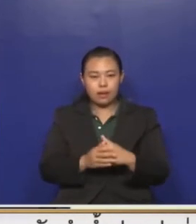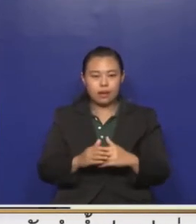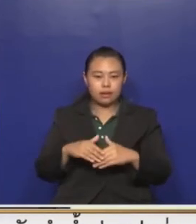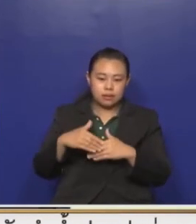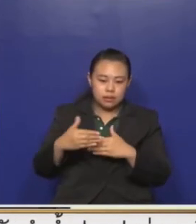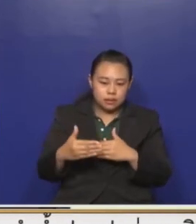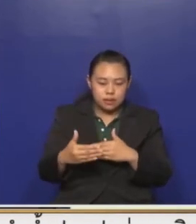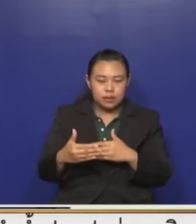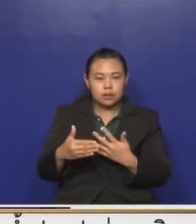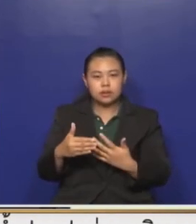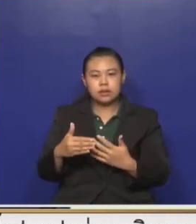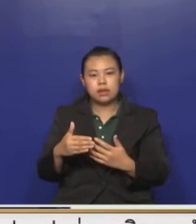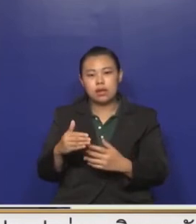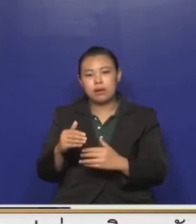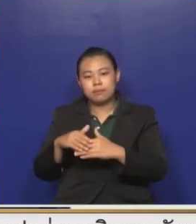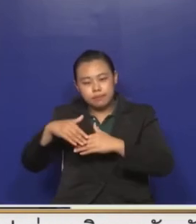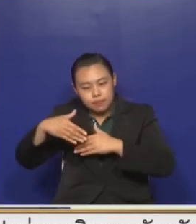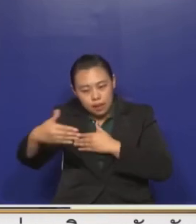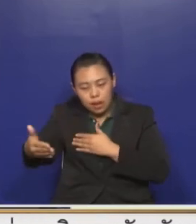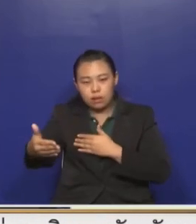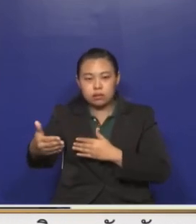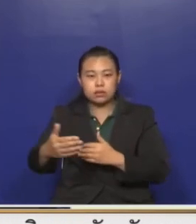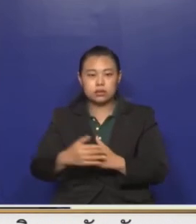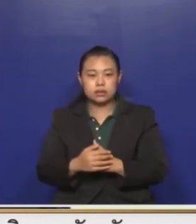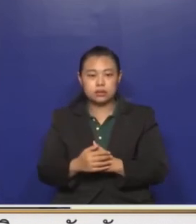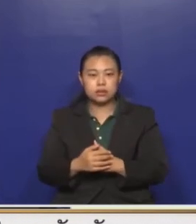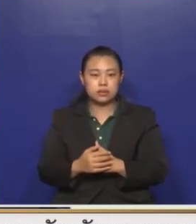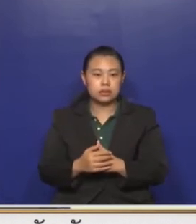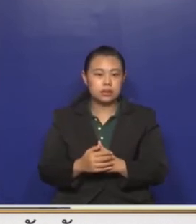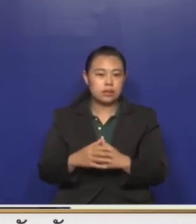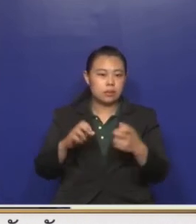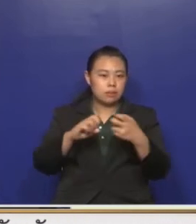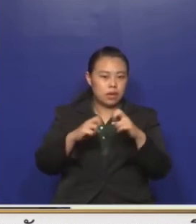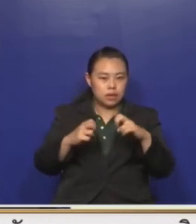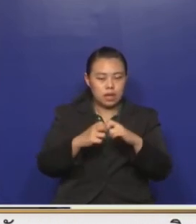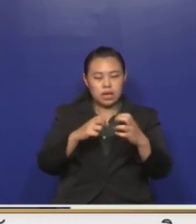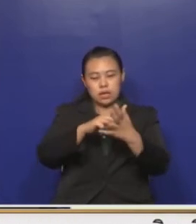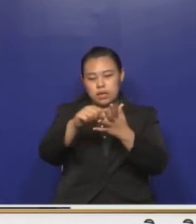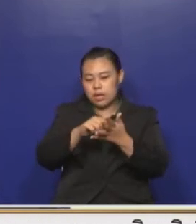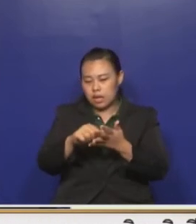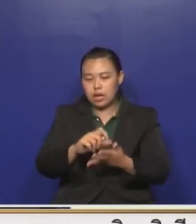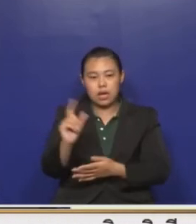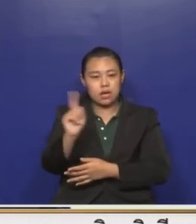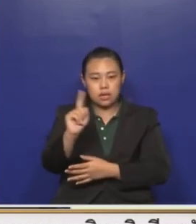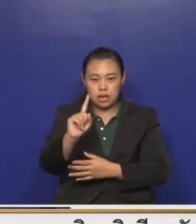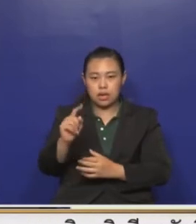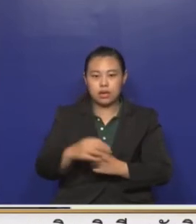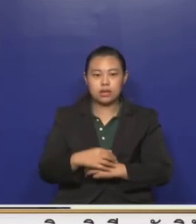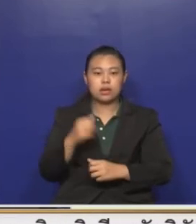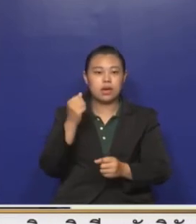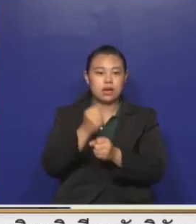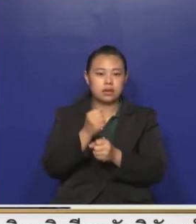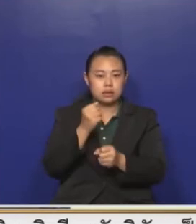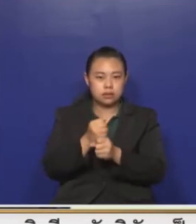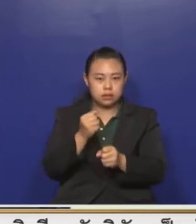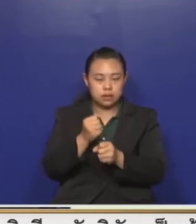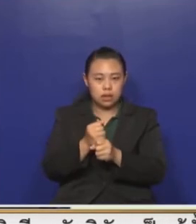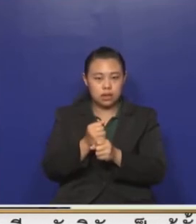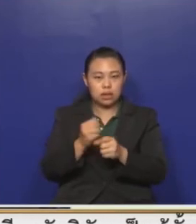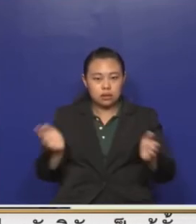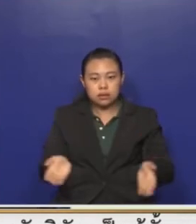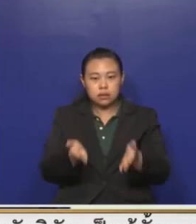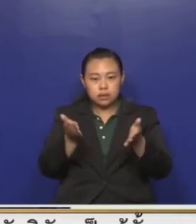ชัดเชีนว่าการแ้ไขปัญหาจะได้ผลจริจังสสรfenงเสรมการผลิดและการใช้รถยวนตไฟฟ้า